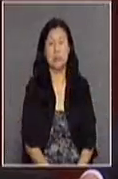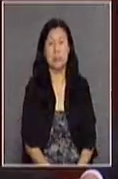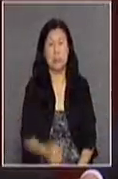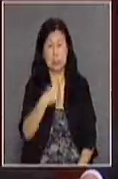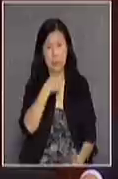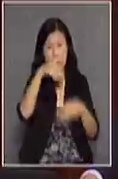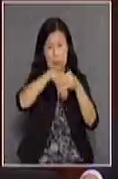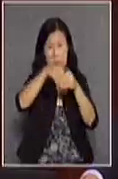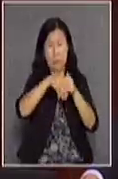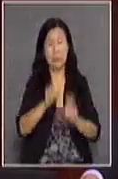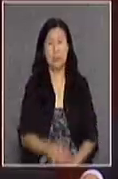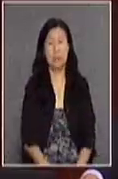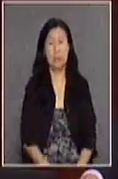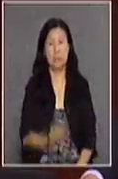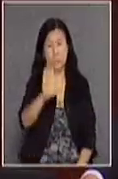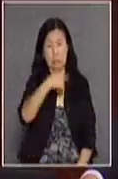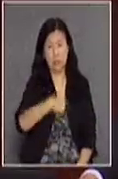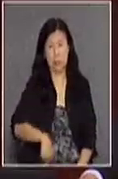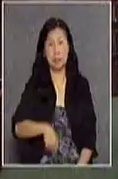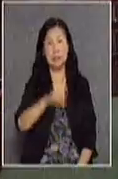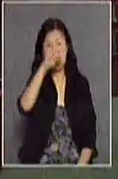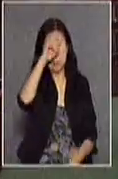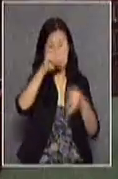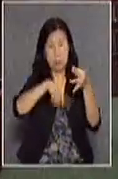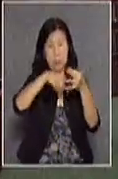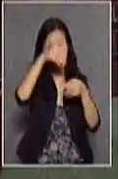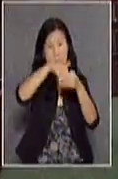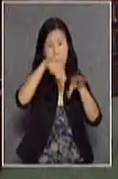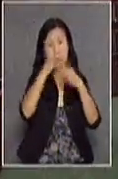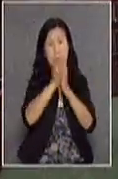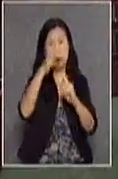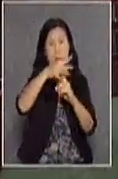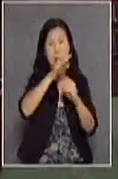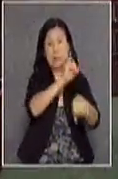決。陳志全議員要求記名表決，表決鐘響一分鐘。